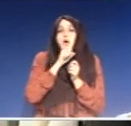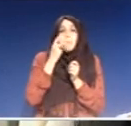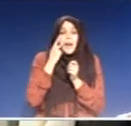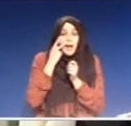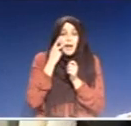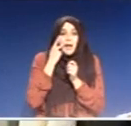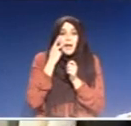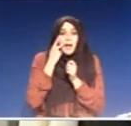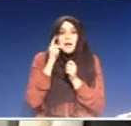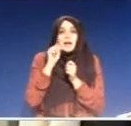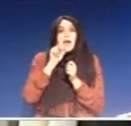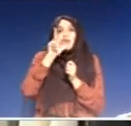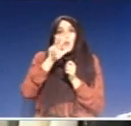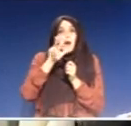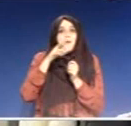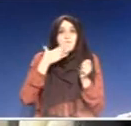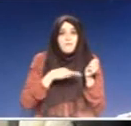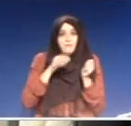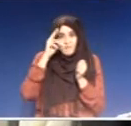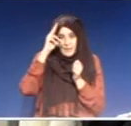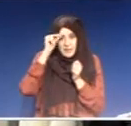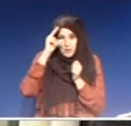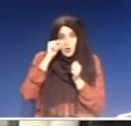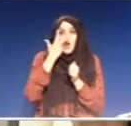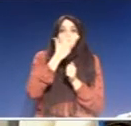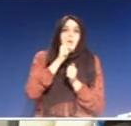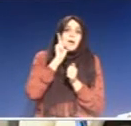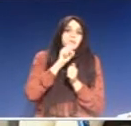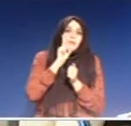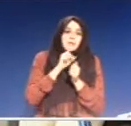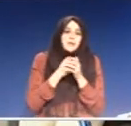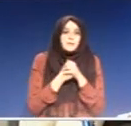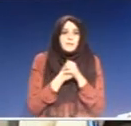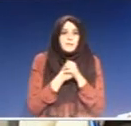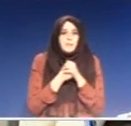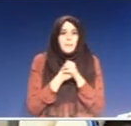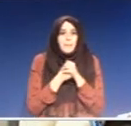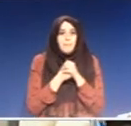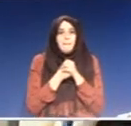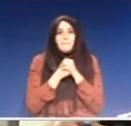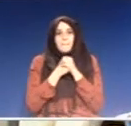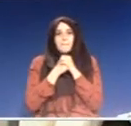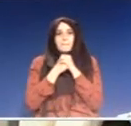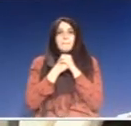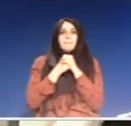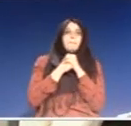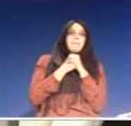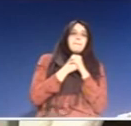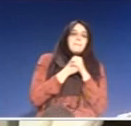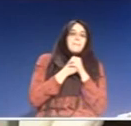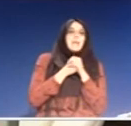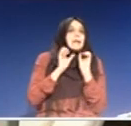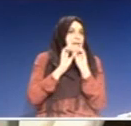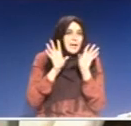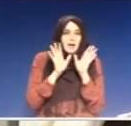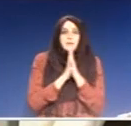بوراش أكل ثلاثة قشيشين يعني ذي عموم بثيك هكا واضح طيب واضح